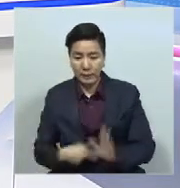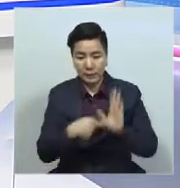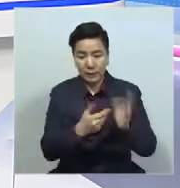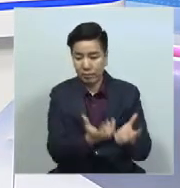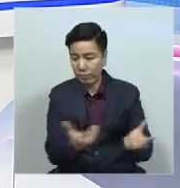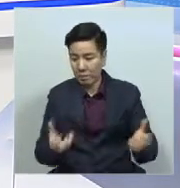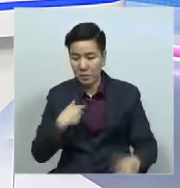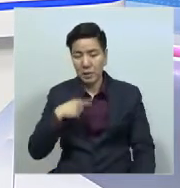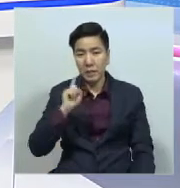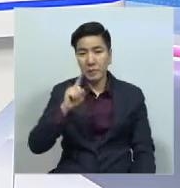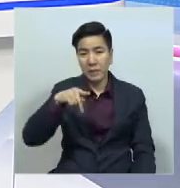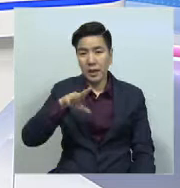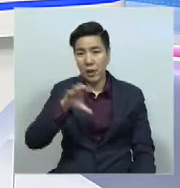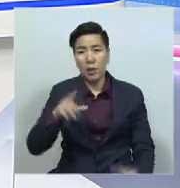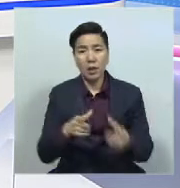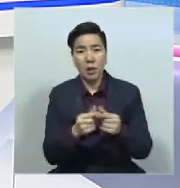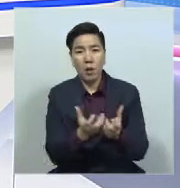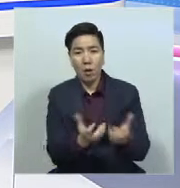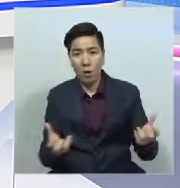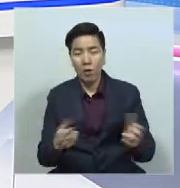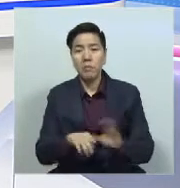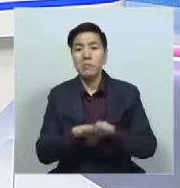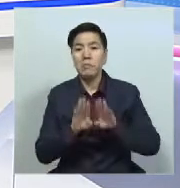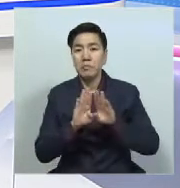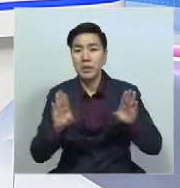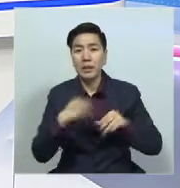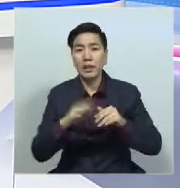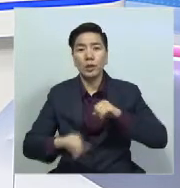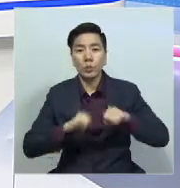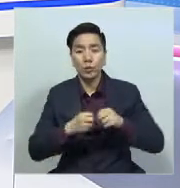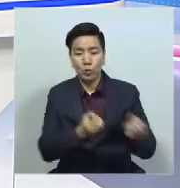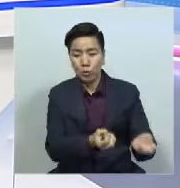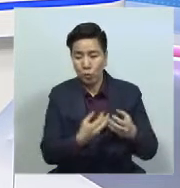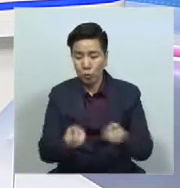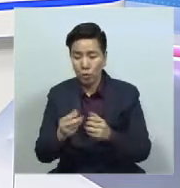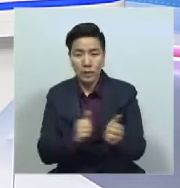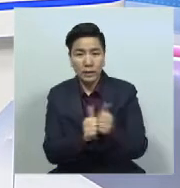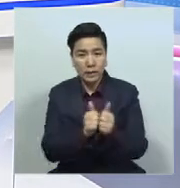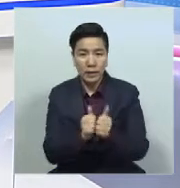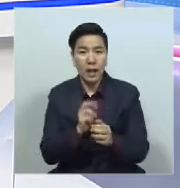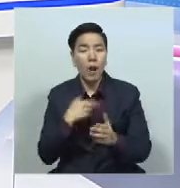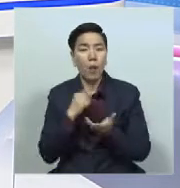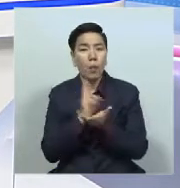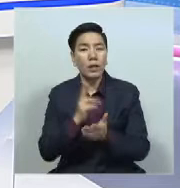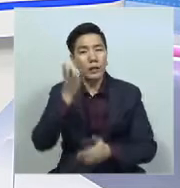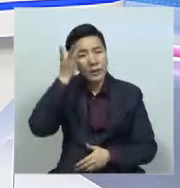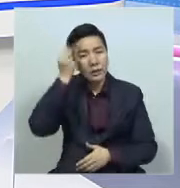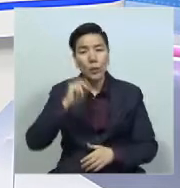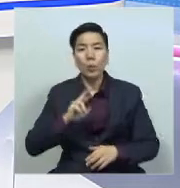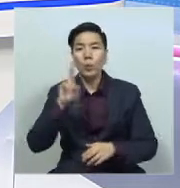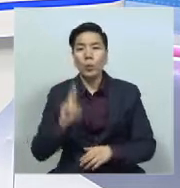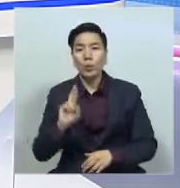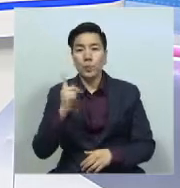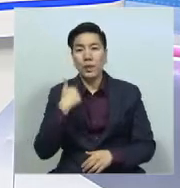จัดแสดงกว่า 1,500 ผลงานนะคะแล้วก็ยังเปิดเวทีให้เยาวชนส่งผลงานมาร่วมประกวดรางวัลนักคิดสิ่งประดิษฐ์รุ่น